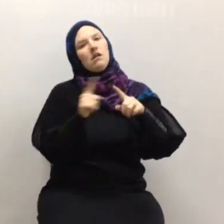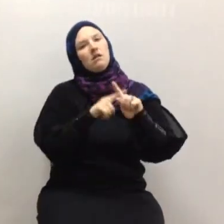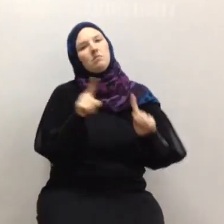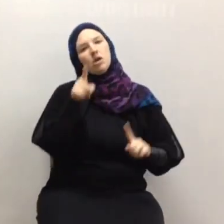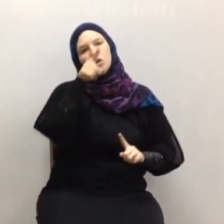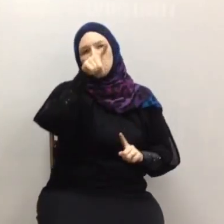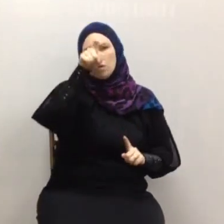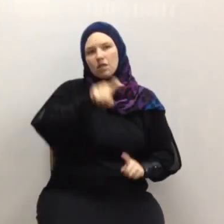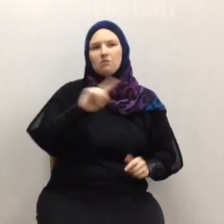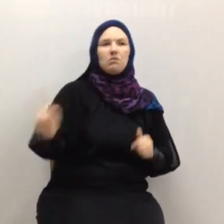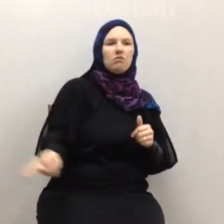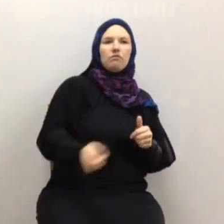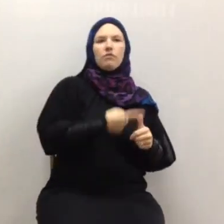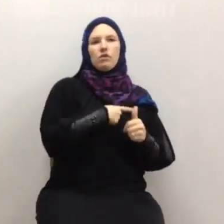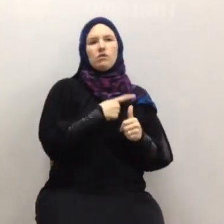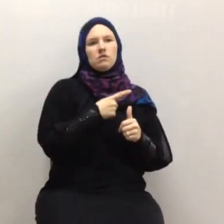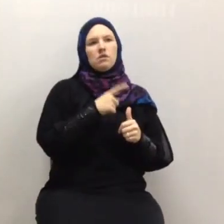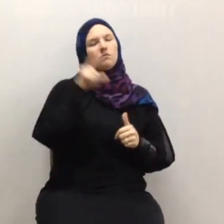وَأَنَا أَوَّلُ